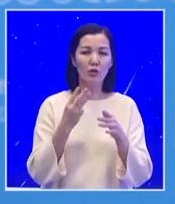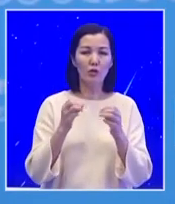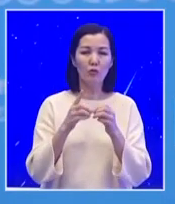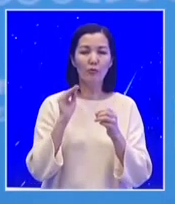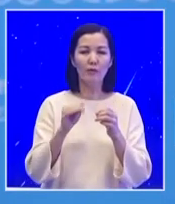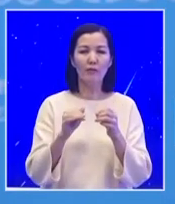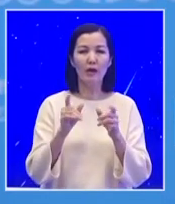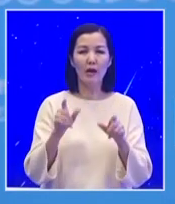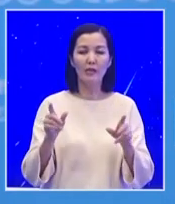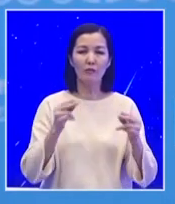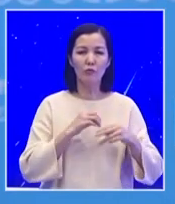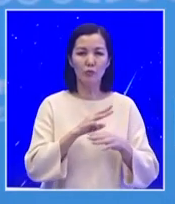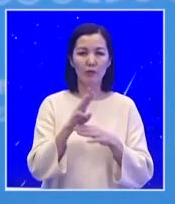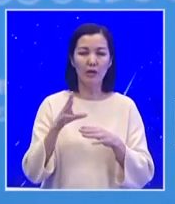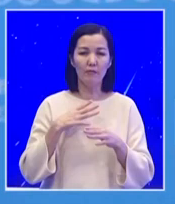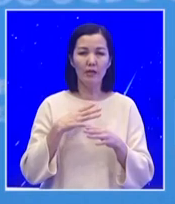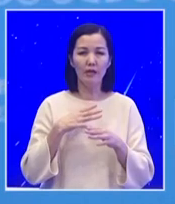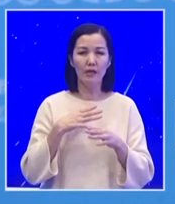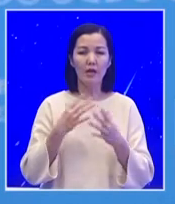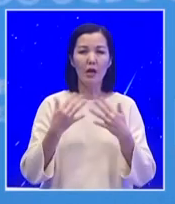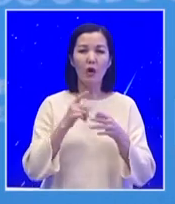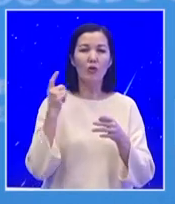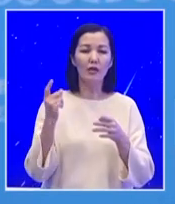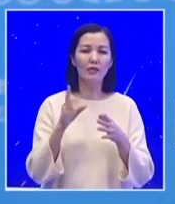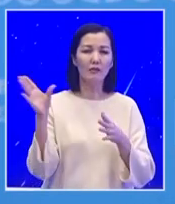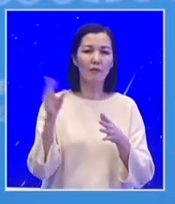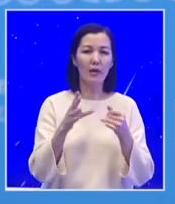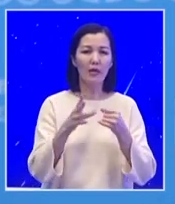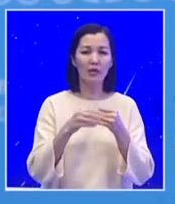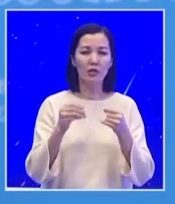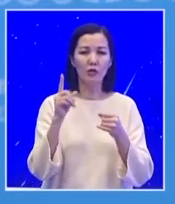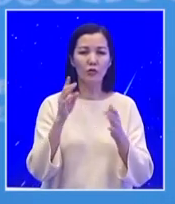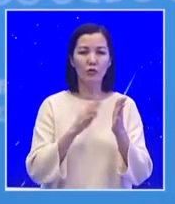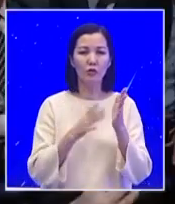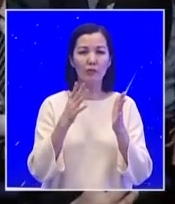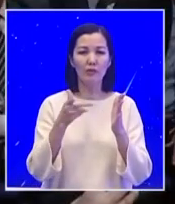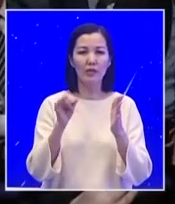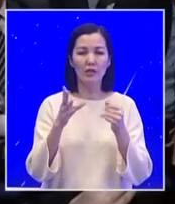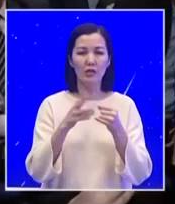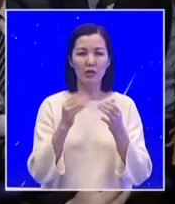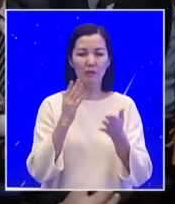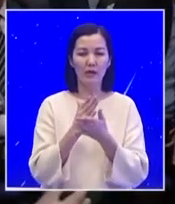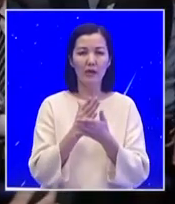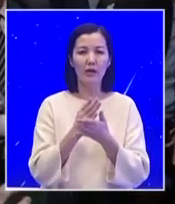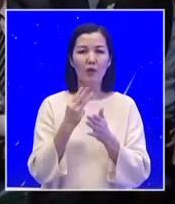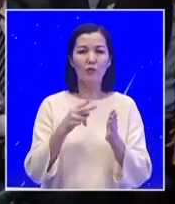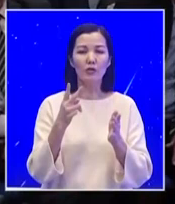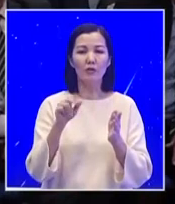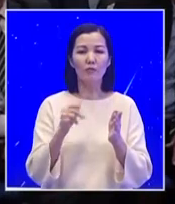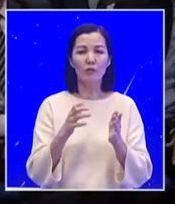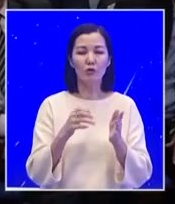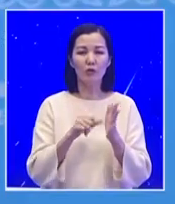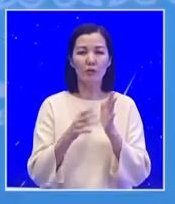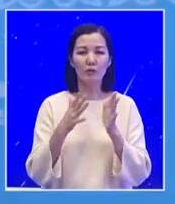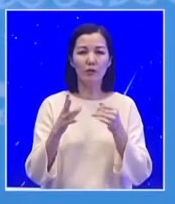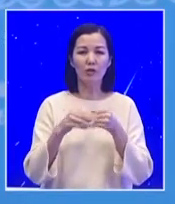мыңнан астам адам жұмыспен қамтылған. Ауыл шаруашылығы мақсатында барлық жер көлемі 195 мың гектар жер. 32566 гектар